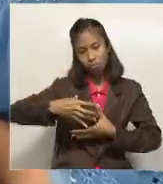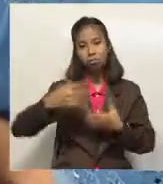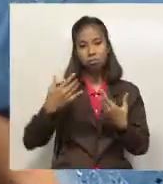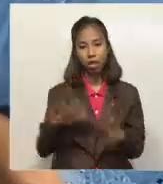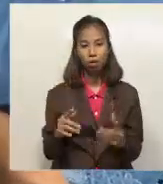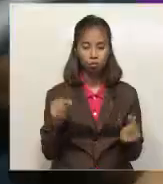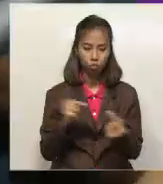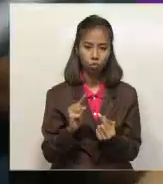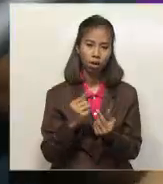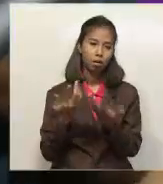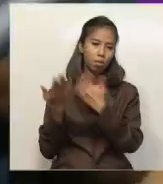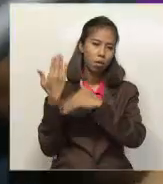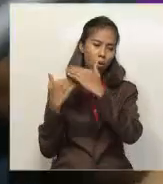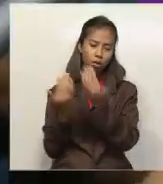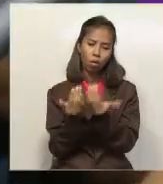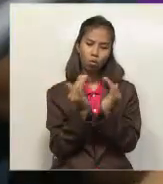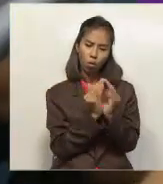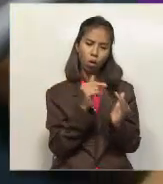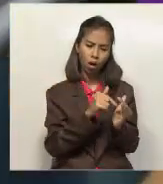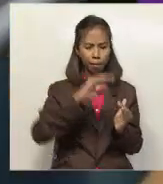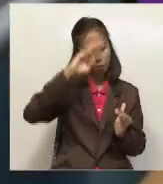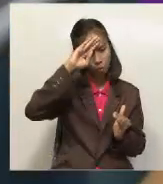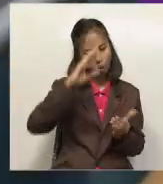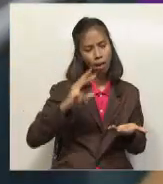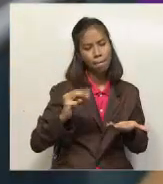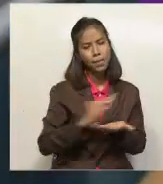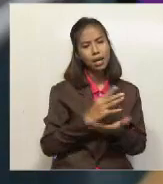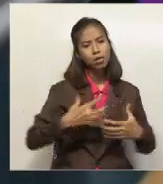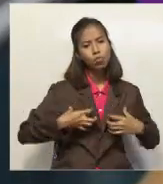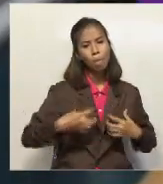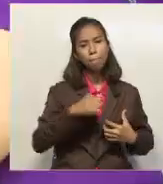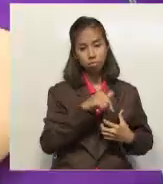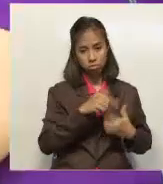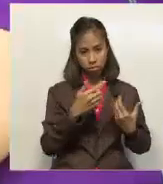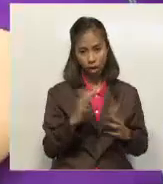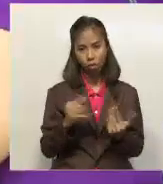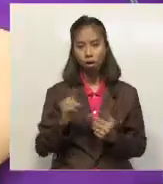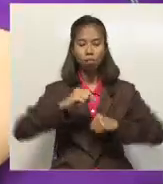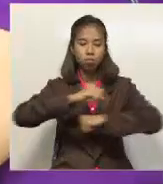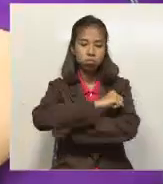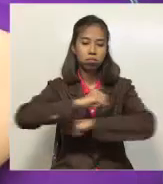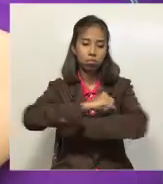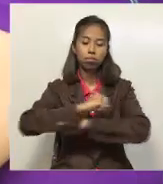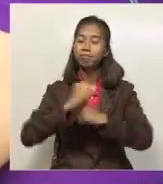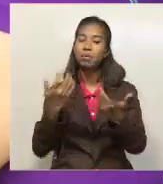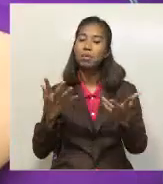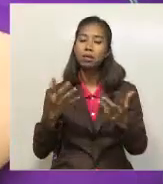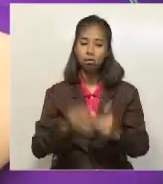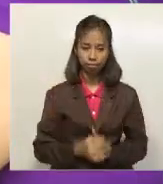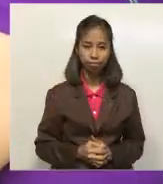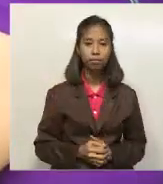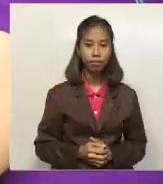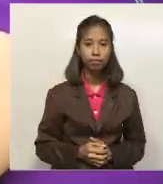อกผู้ที่มีประวัติในครอบครัวเคยเป็นมะเร็งเต้านมและผู้ที่ขาดการออกกำลังกายอย่างสม่ำเสม